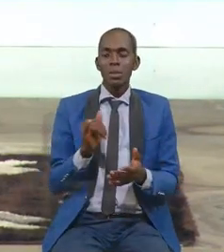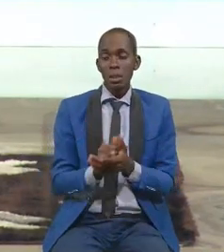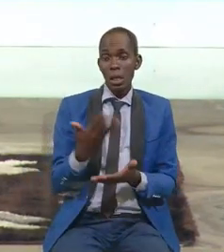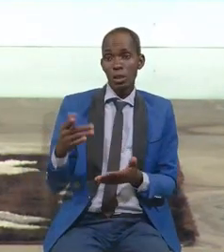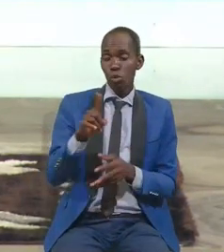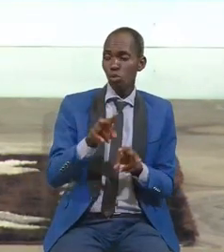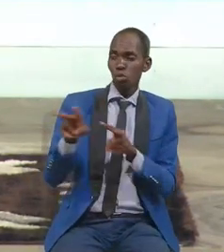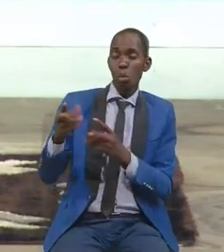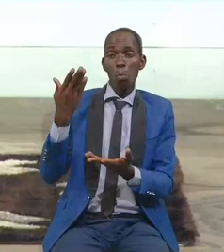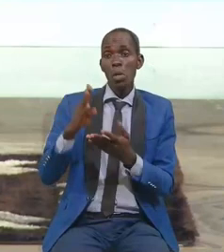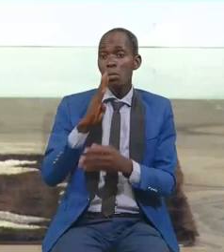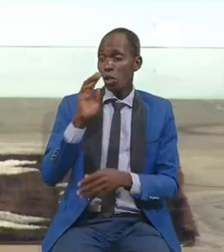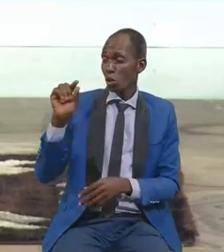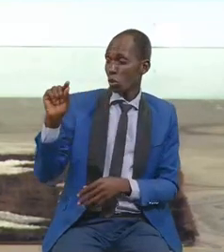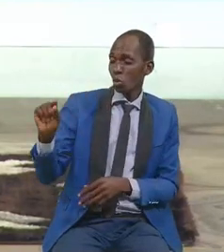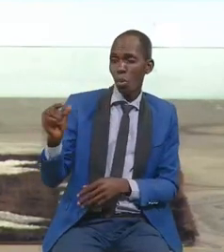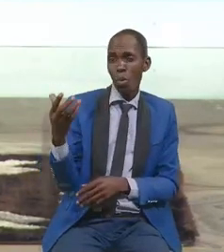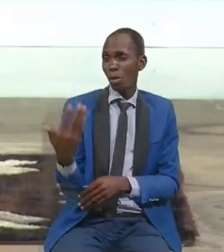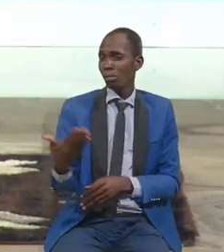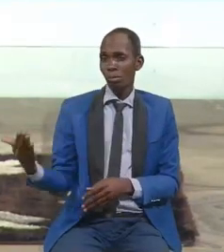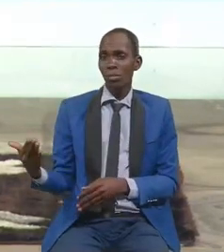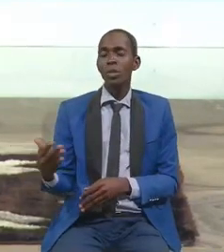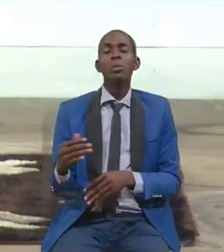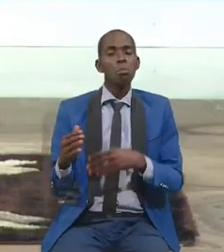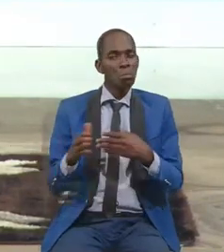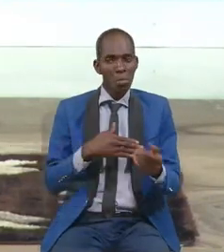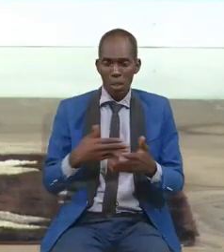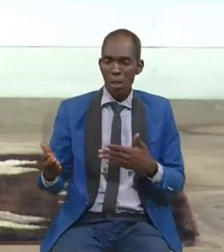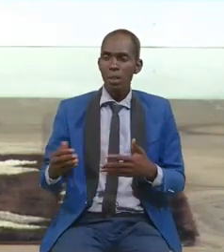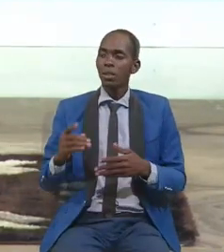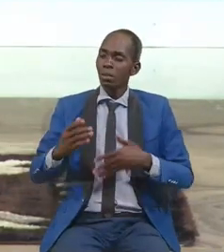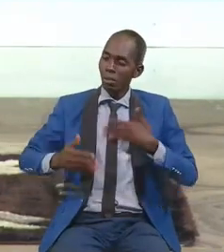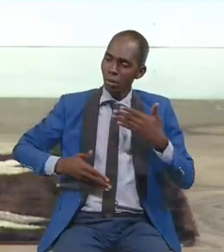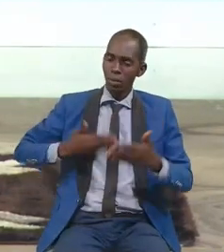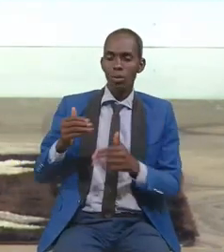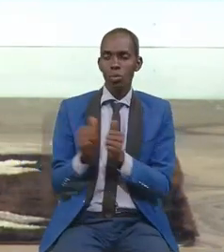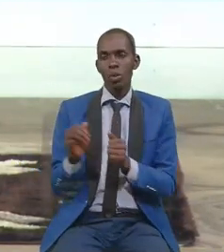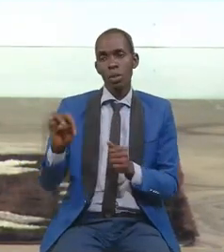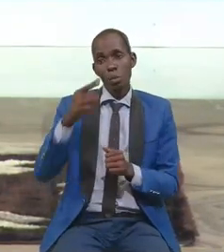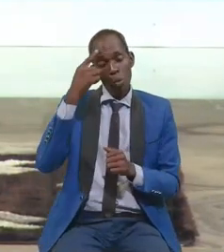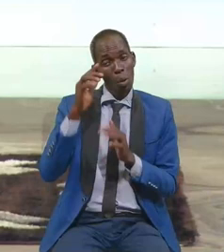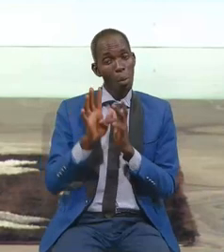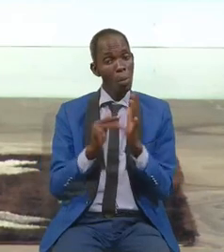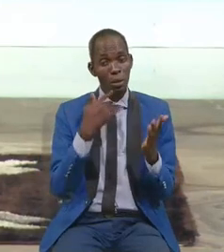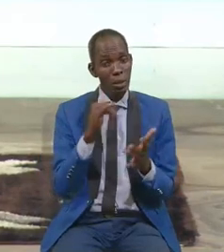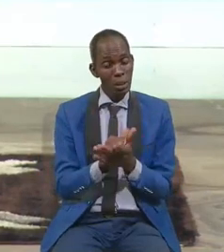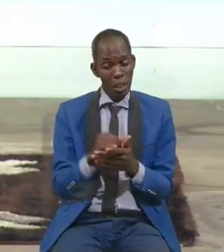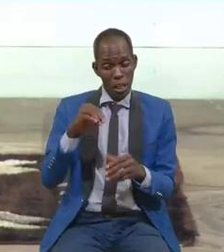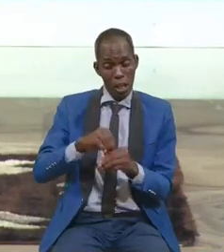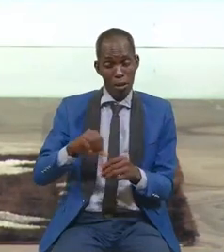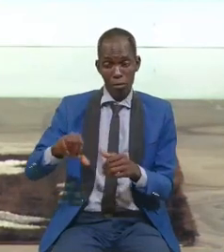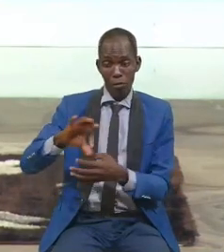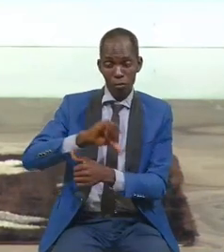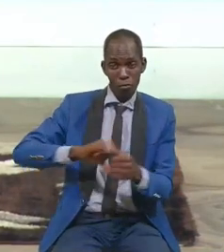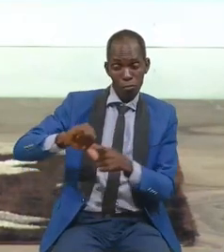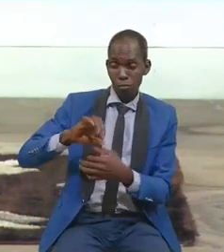choses pour vous, choses inutiles pour vous, choses insignificatives. Mais vous savez ce que la Bible a dit. Voici la communion. Réjouissez.